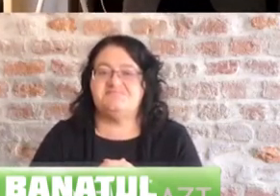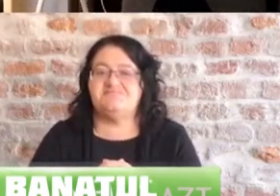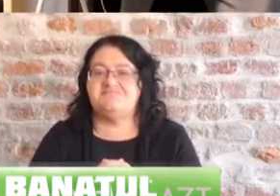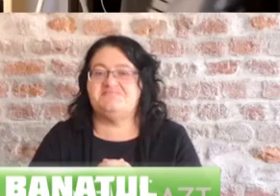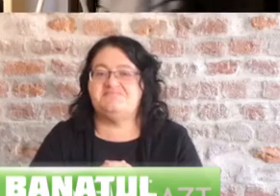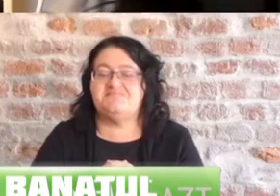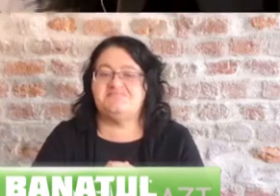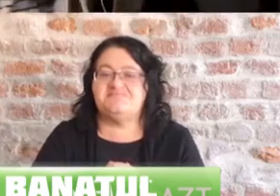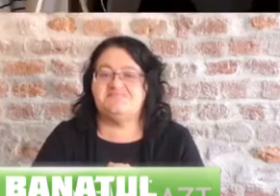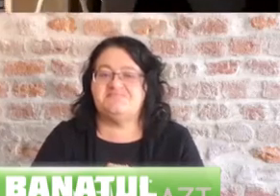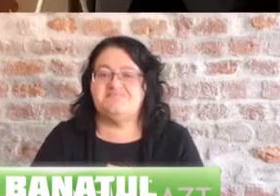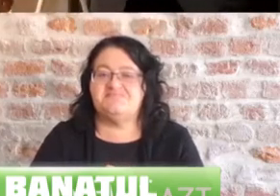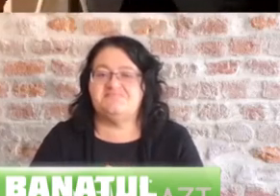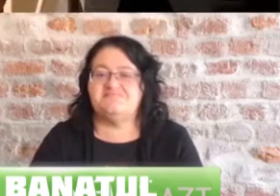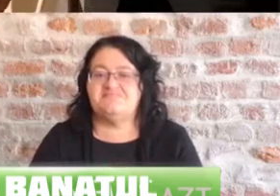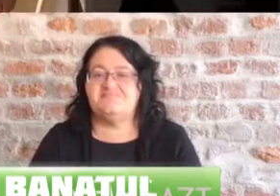Felicitări.